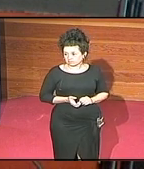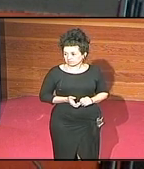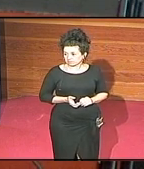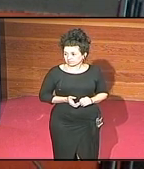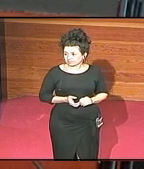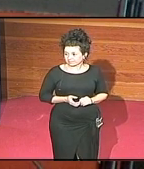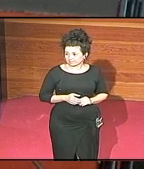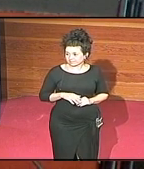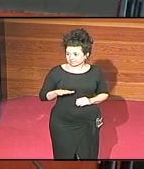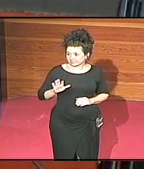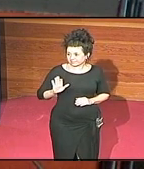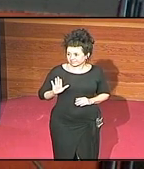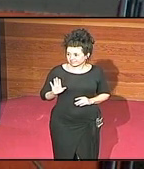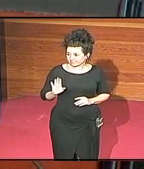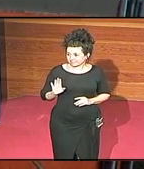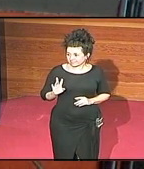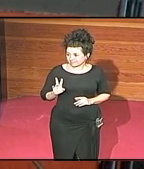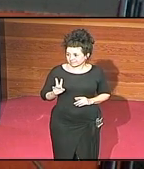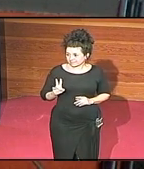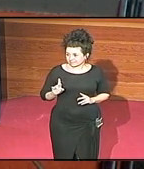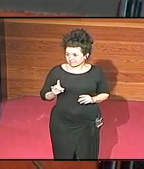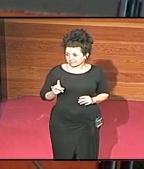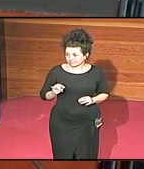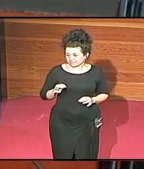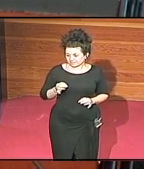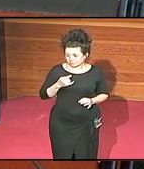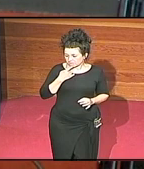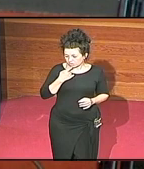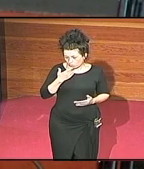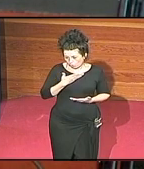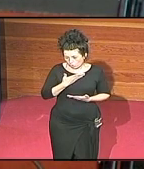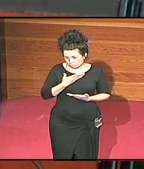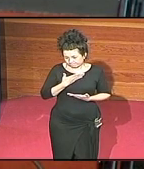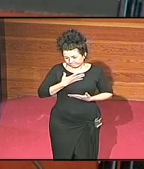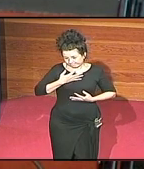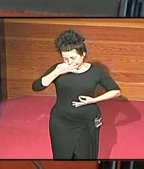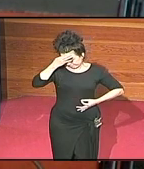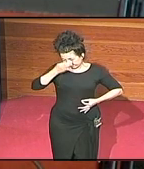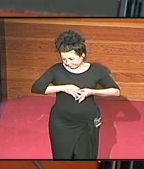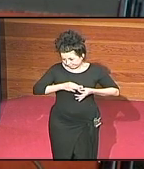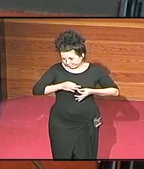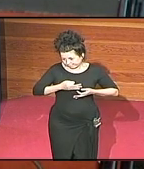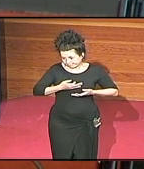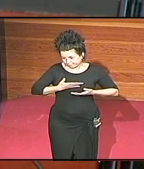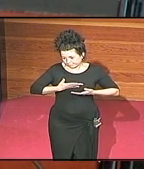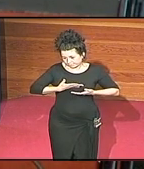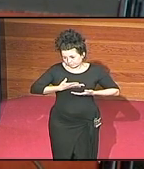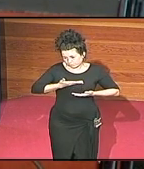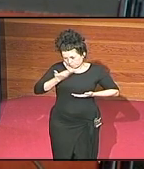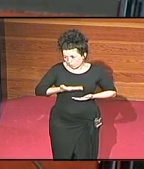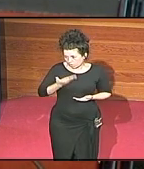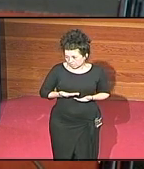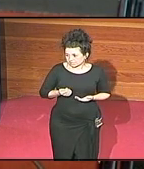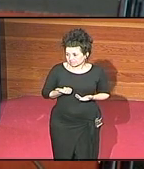Bai, sinesgarritasunaren garrantzia azpimarratu duzu eta ikustegarri dagoela hori bermatzeko